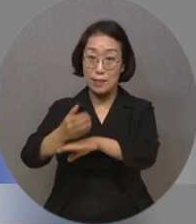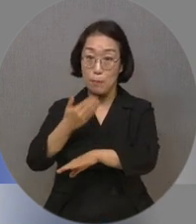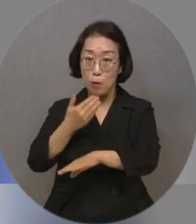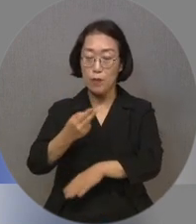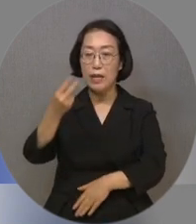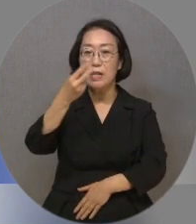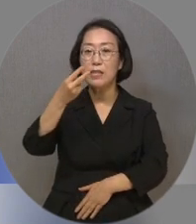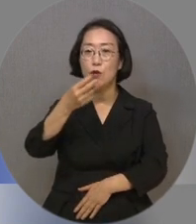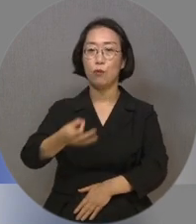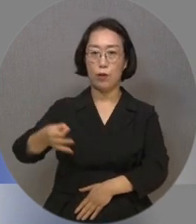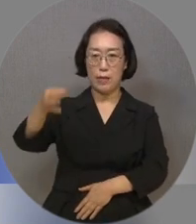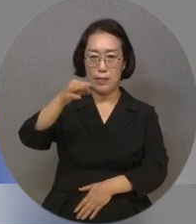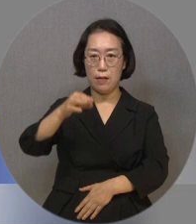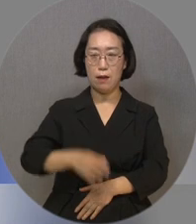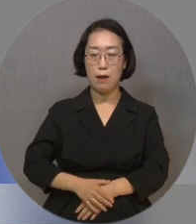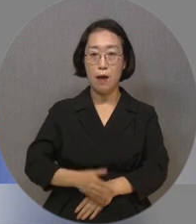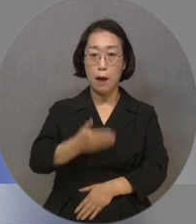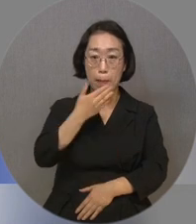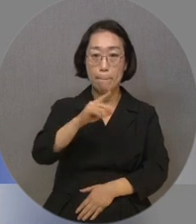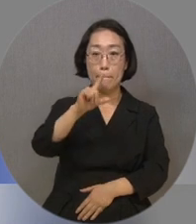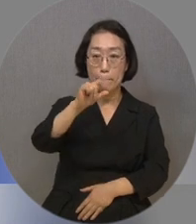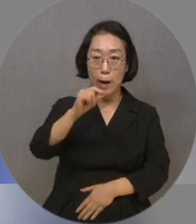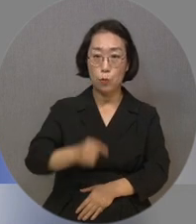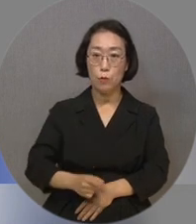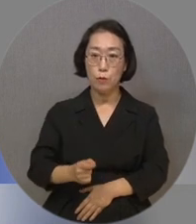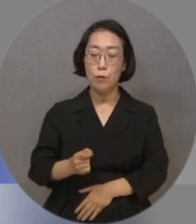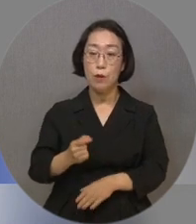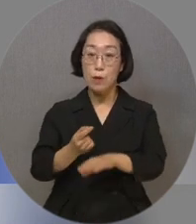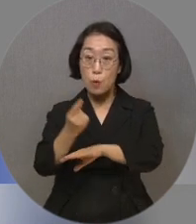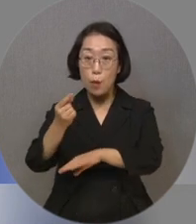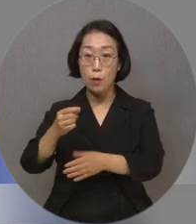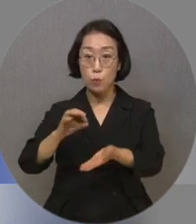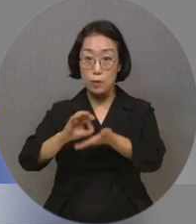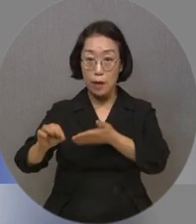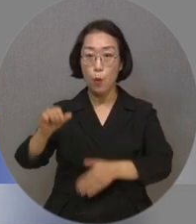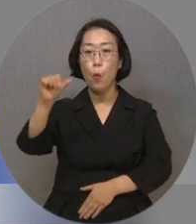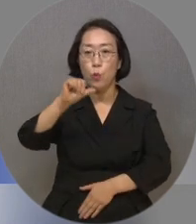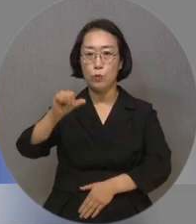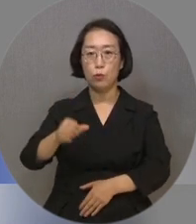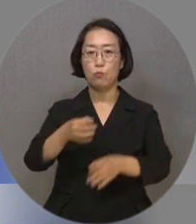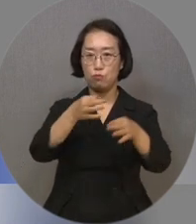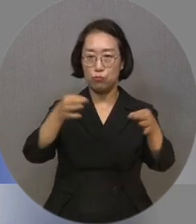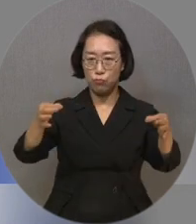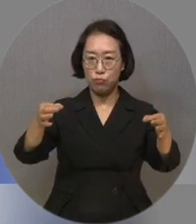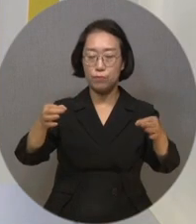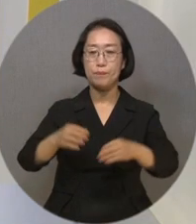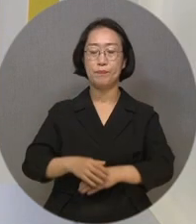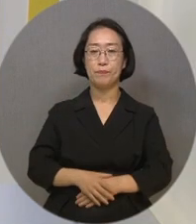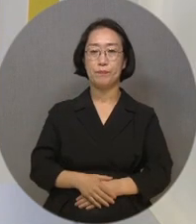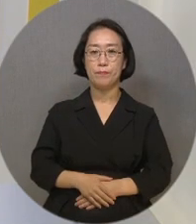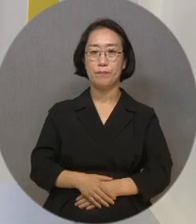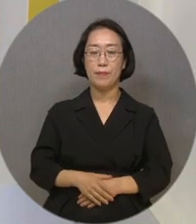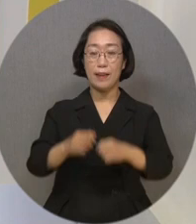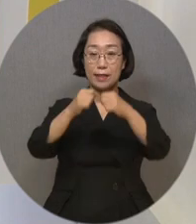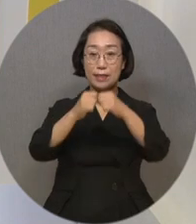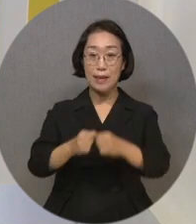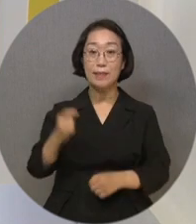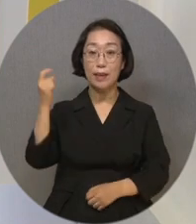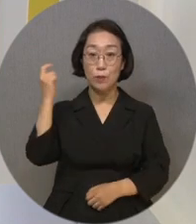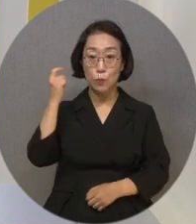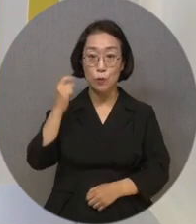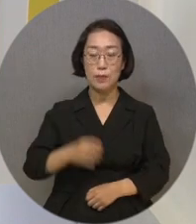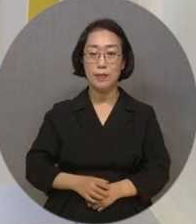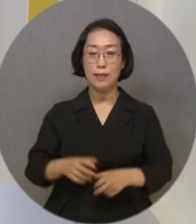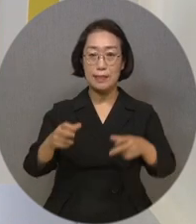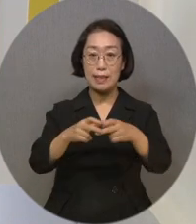2,000원 인상의 식비 만원 간식비 5,000원으로 지원하고 있다고 말했습니다 더 자세한